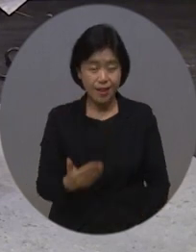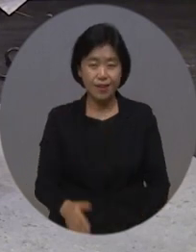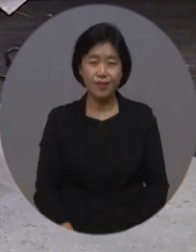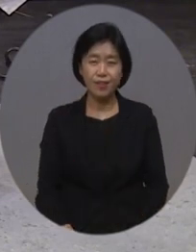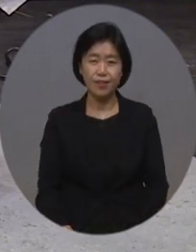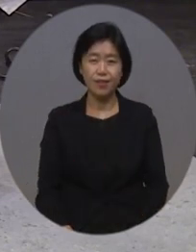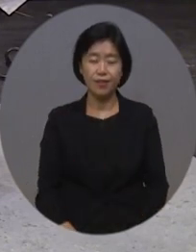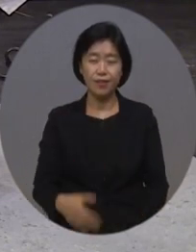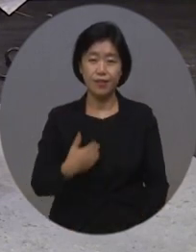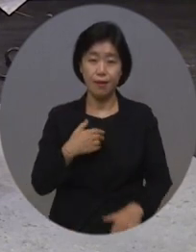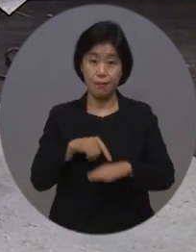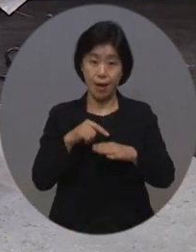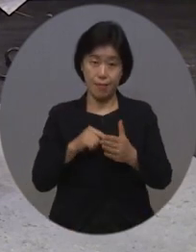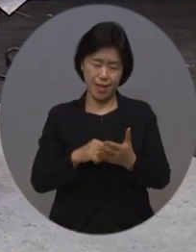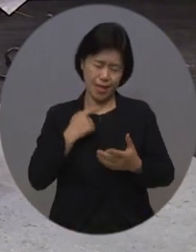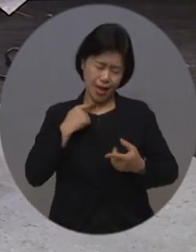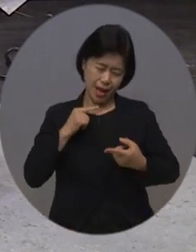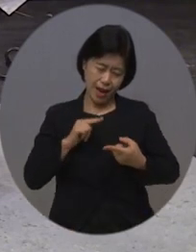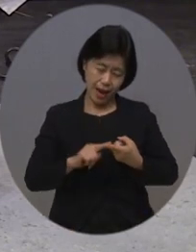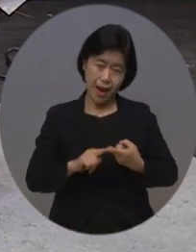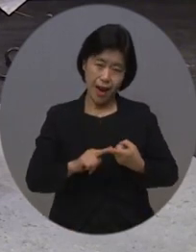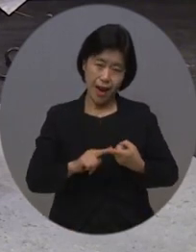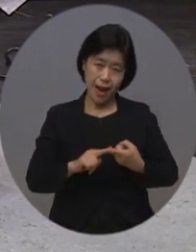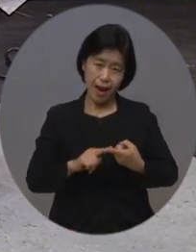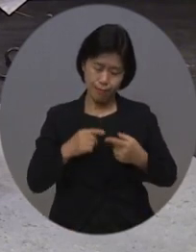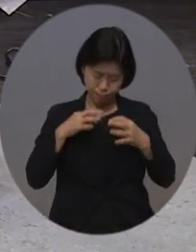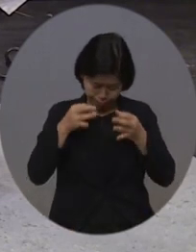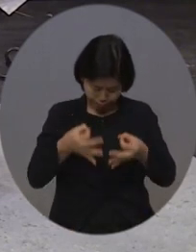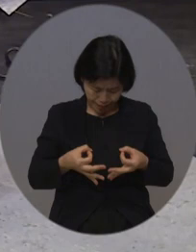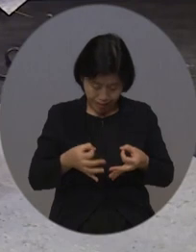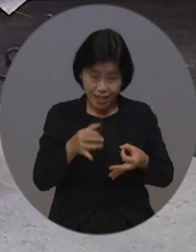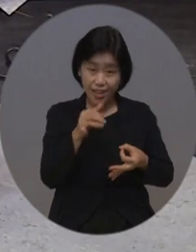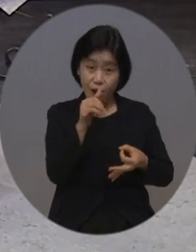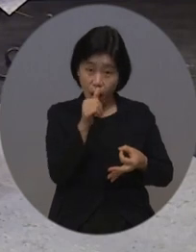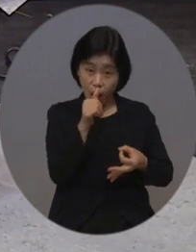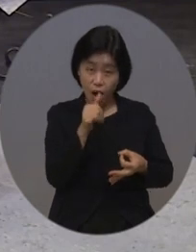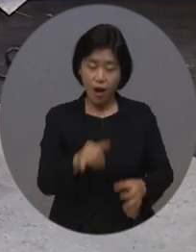내 마음에 맞는 나가 있기나 하던가요?